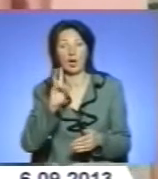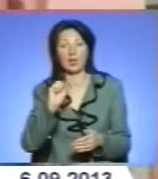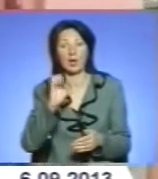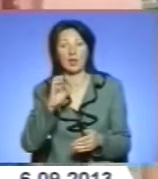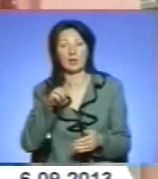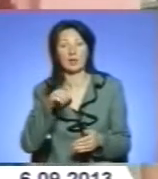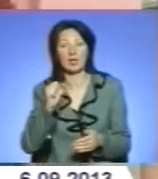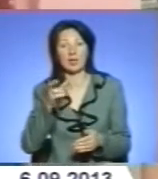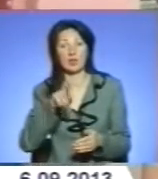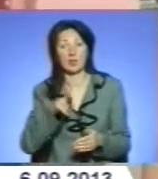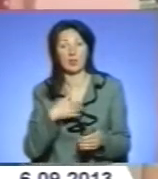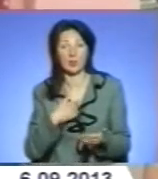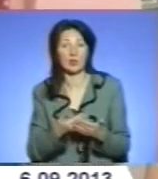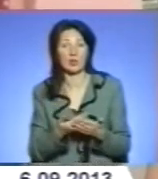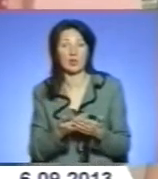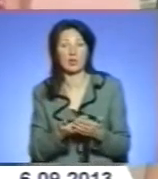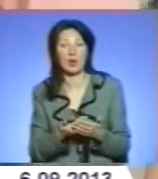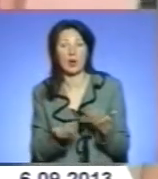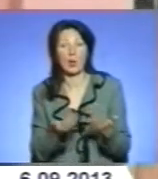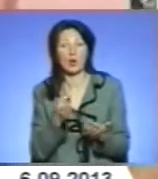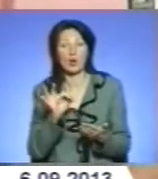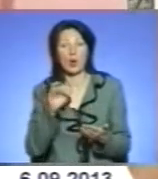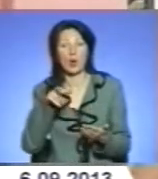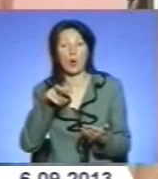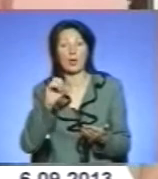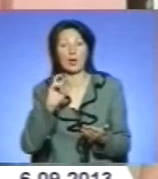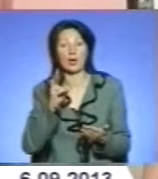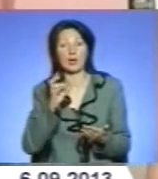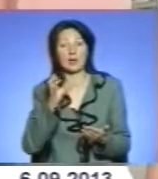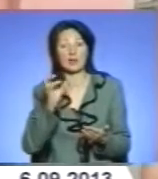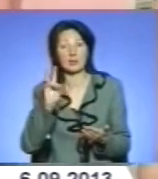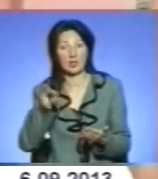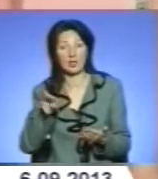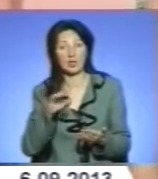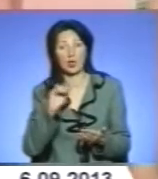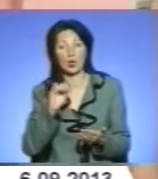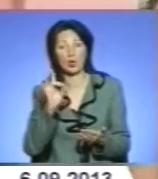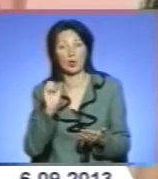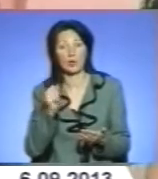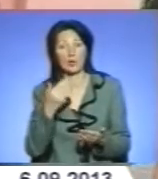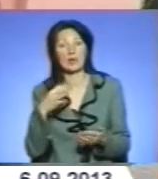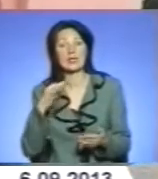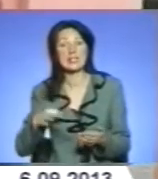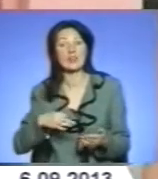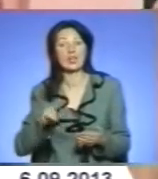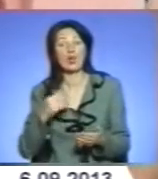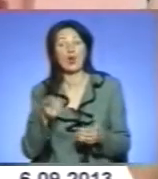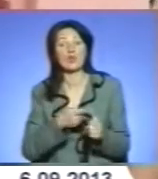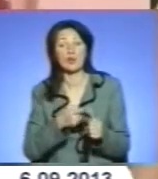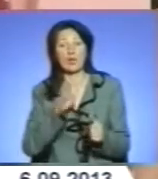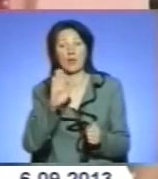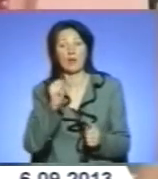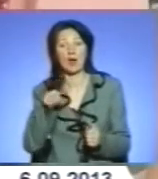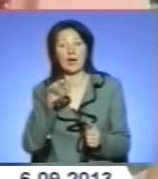здається. Може, Олександр, там, Юрій. У вас синочок, як його звати? Вадим звати. Чим